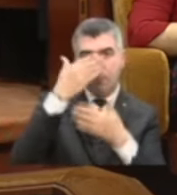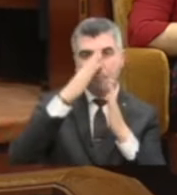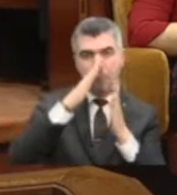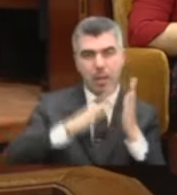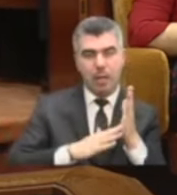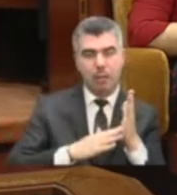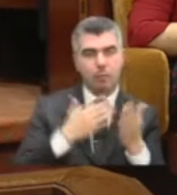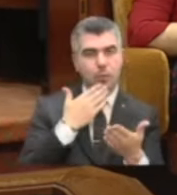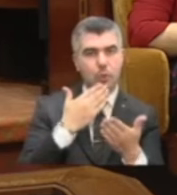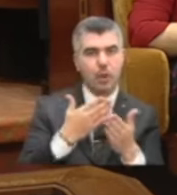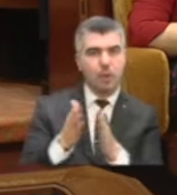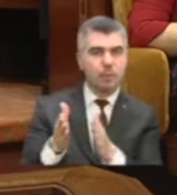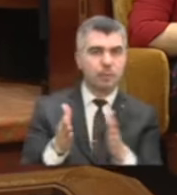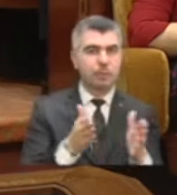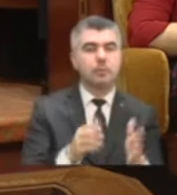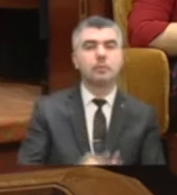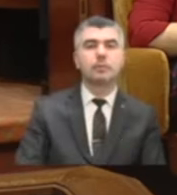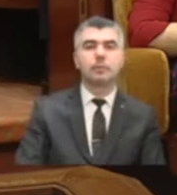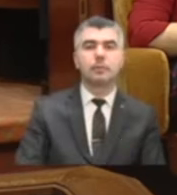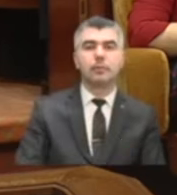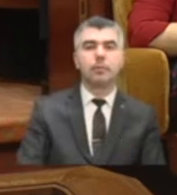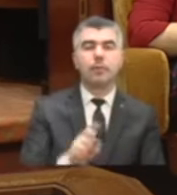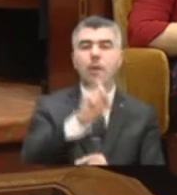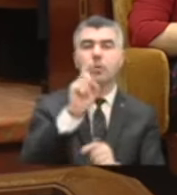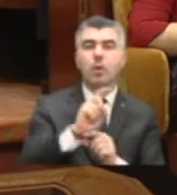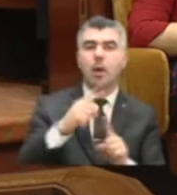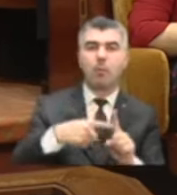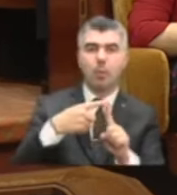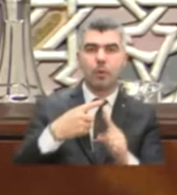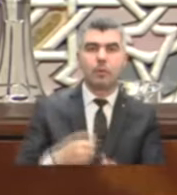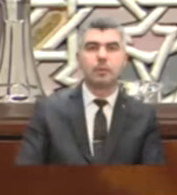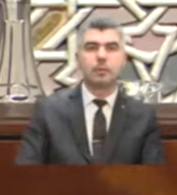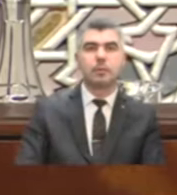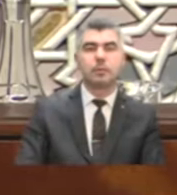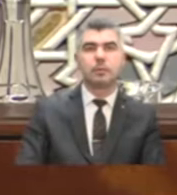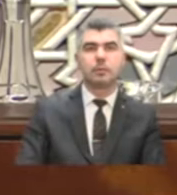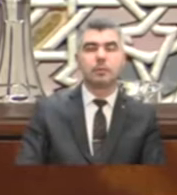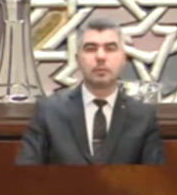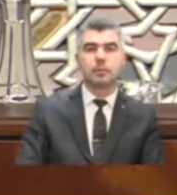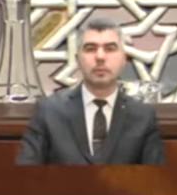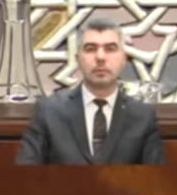شكرا. شكرا السيد نائب. هل هناك تعقيبات إضافية؟